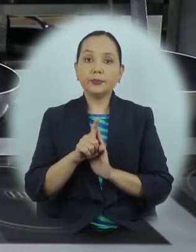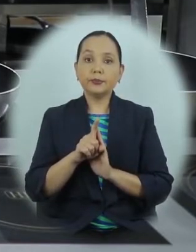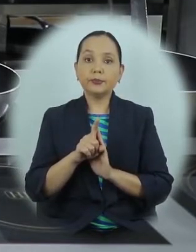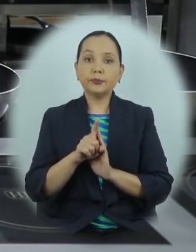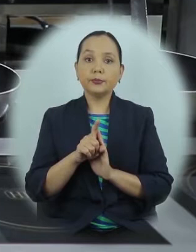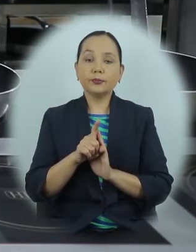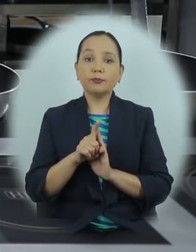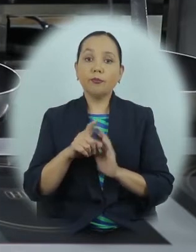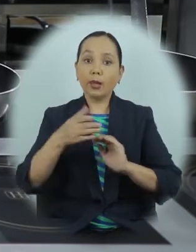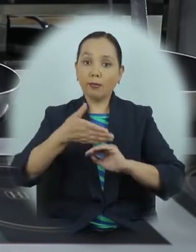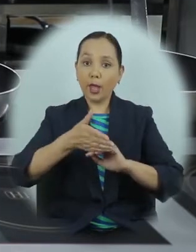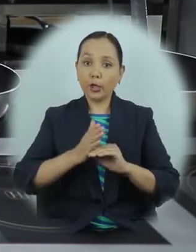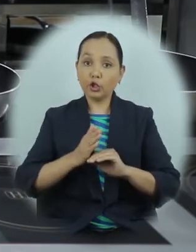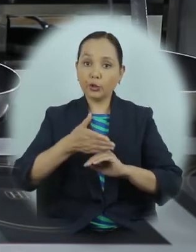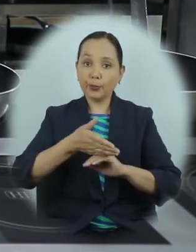нарежем